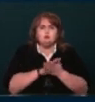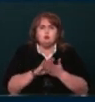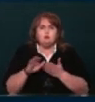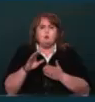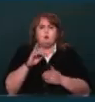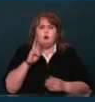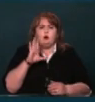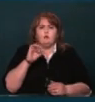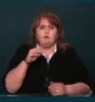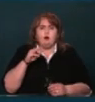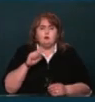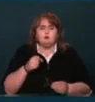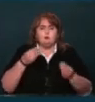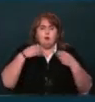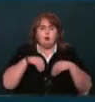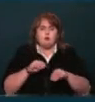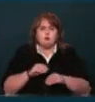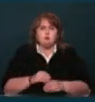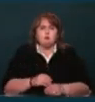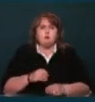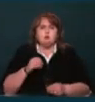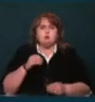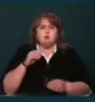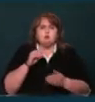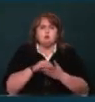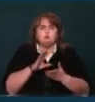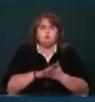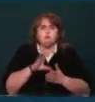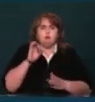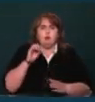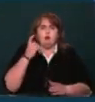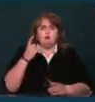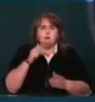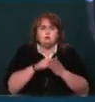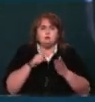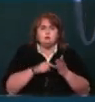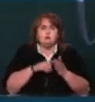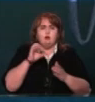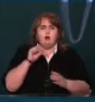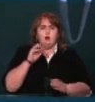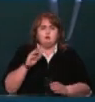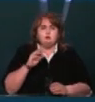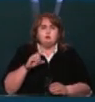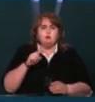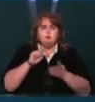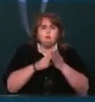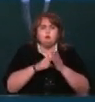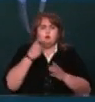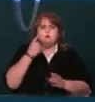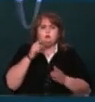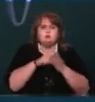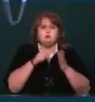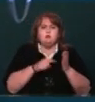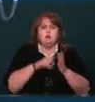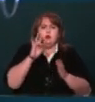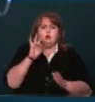частоту излучения, поглощения, можно записать так: e1 разделить на h и умножить 1 разделить на